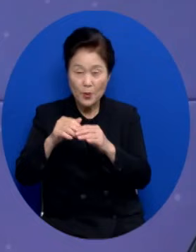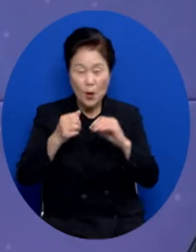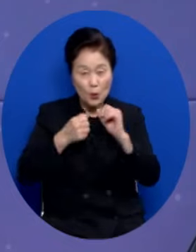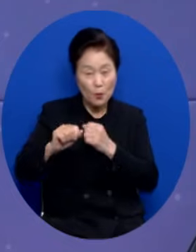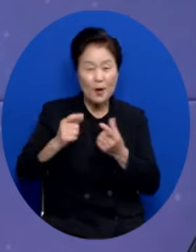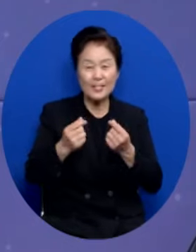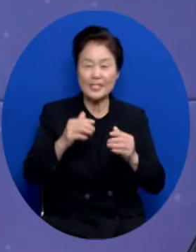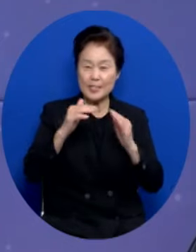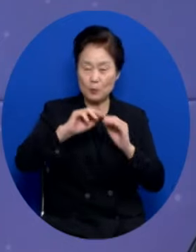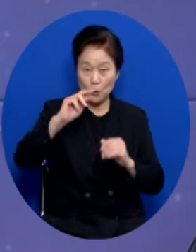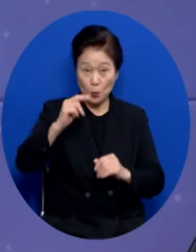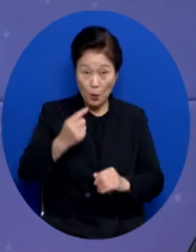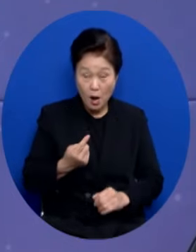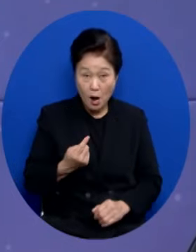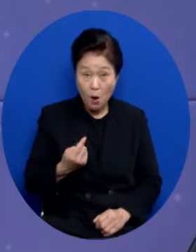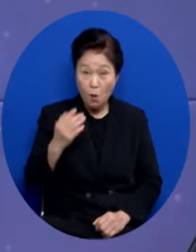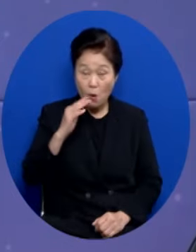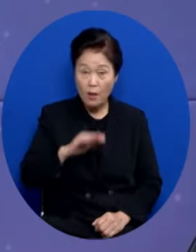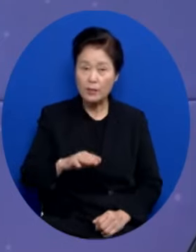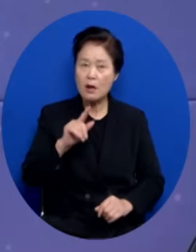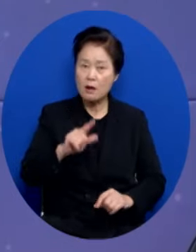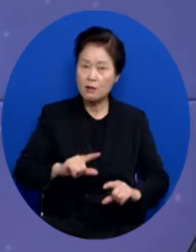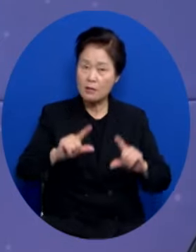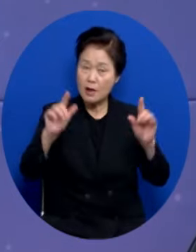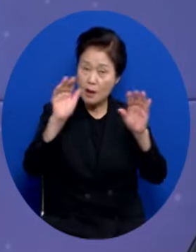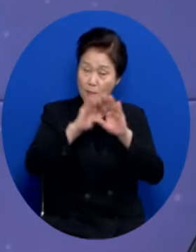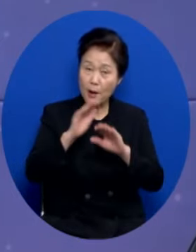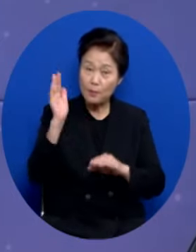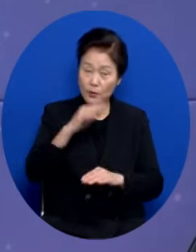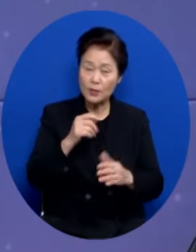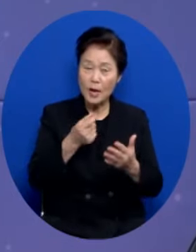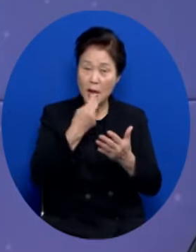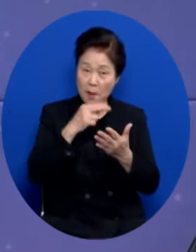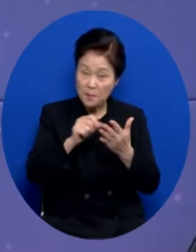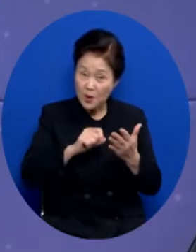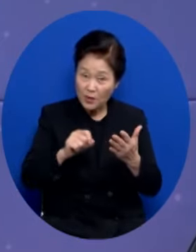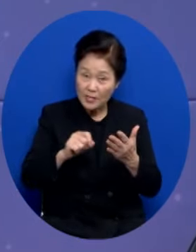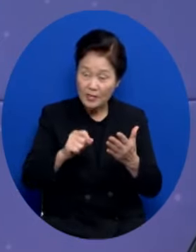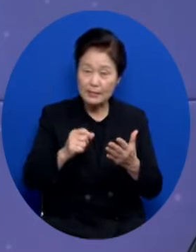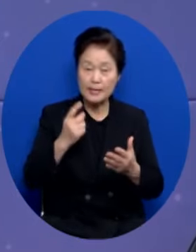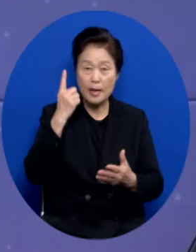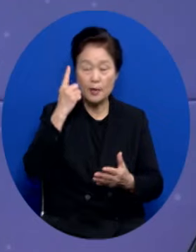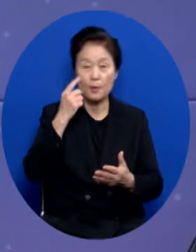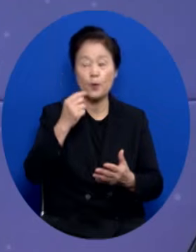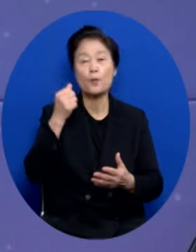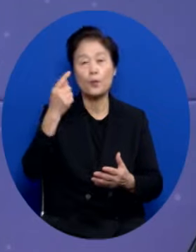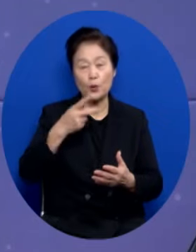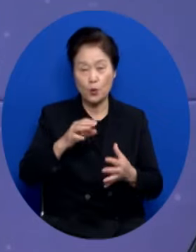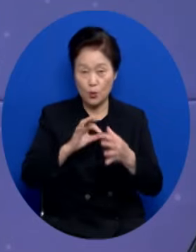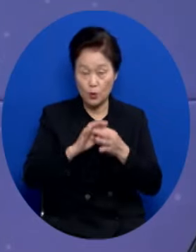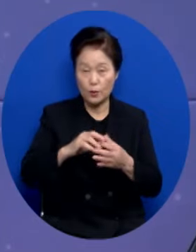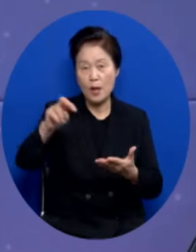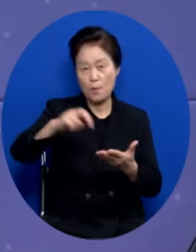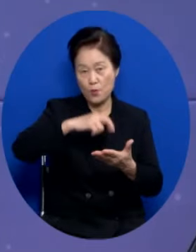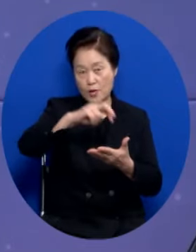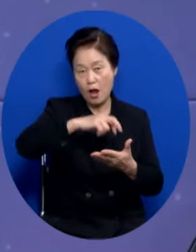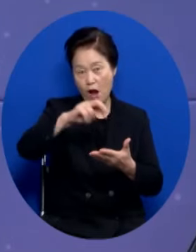집으로 왔습니다. 그날 밤부터 제가 편지에 적어두었던 제 휴대폰 번호로 문자가